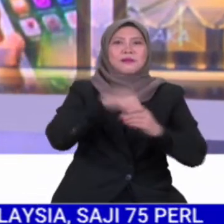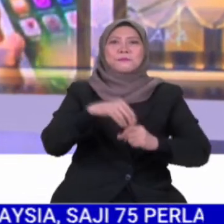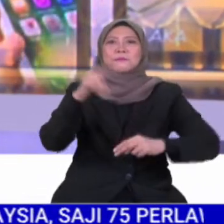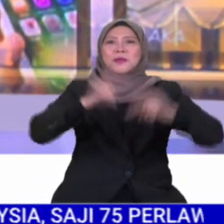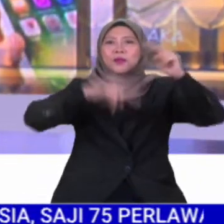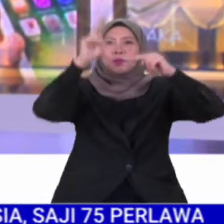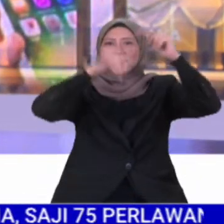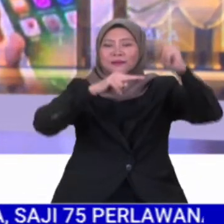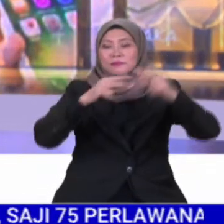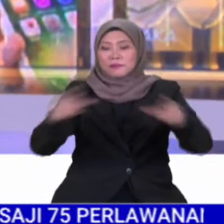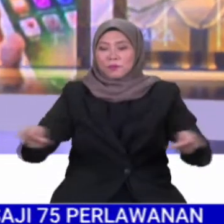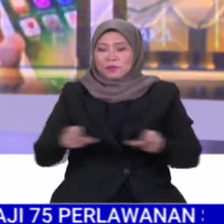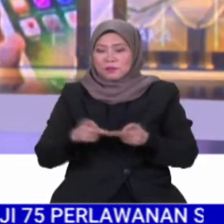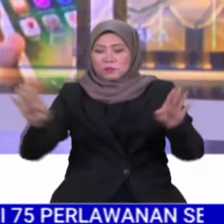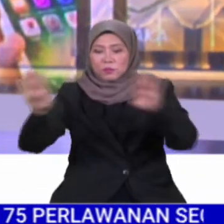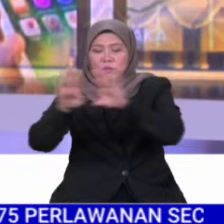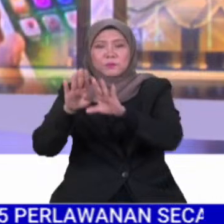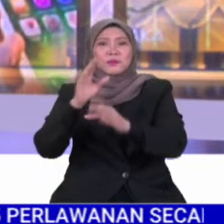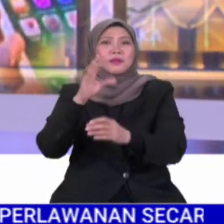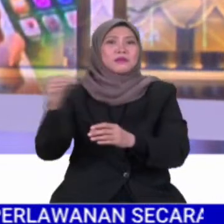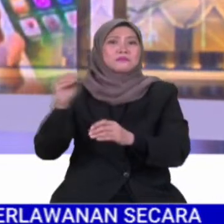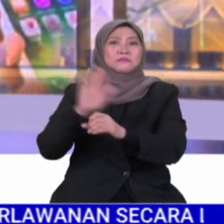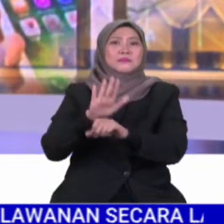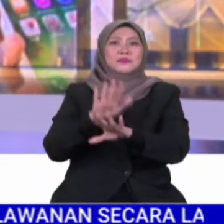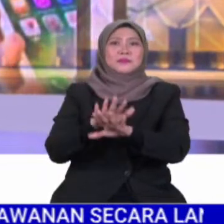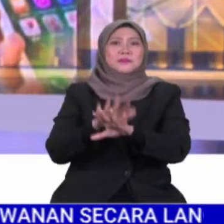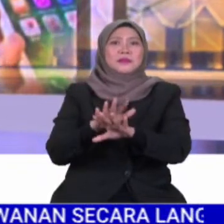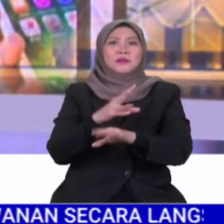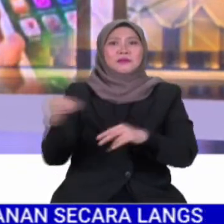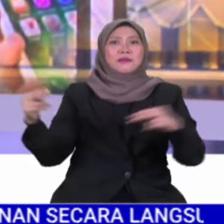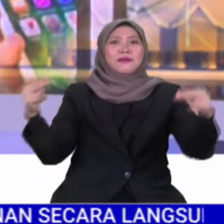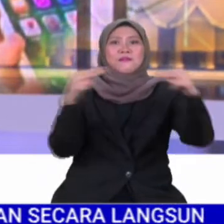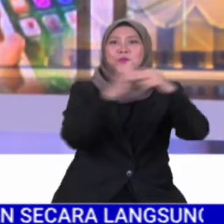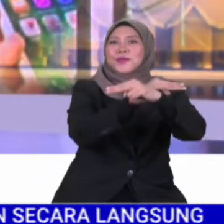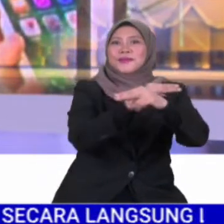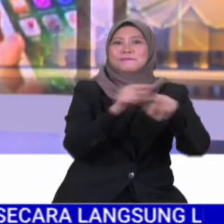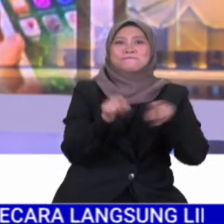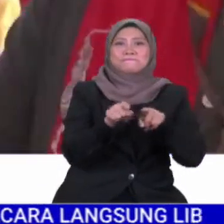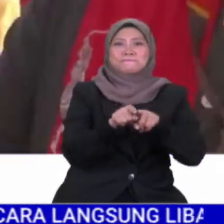bangunan, kawasan tertutup dan sesak selain lebuh raya.